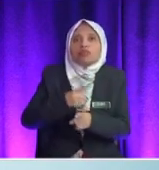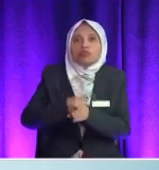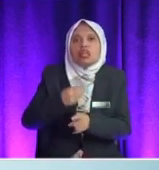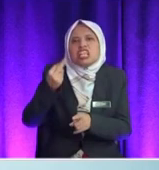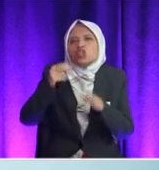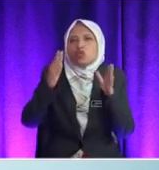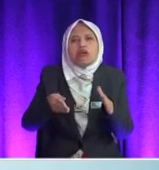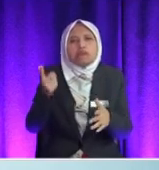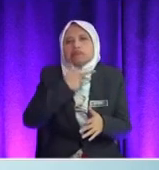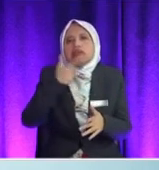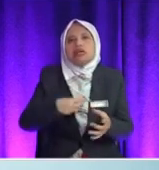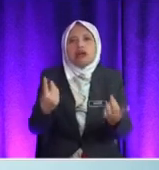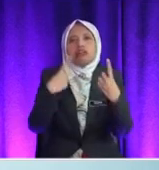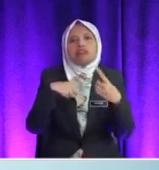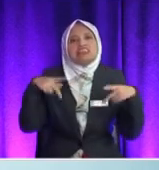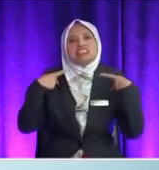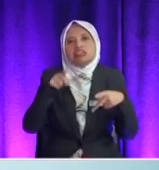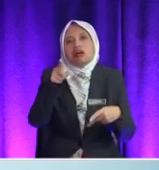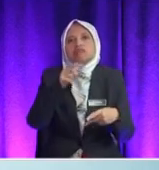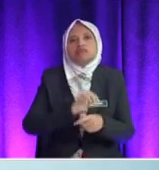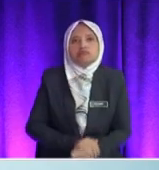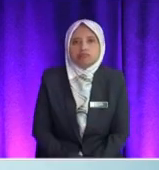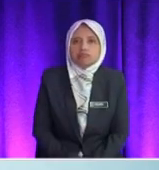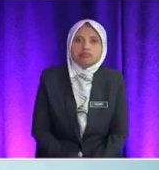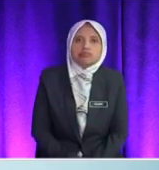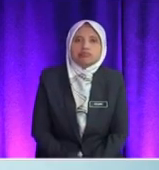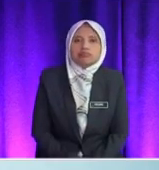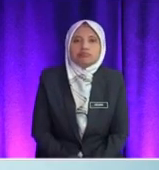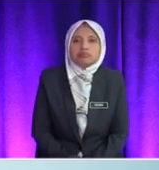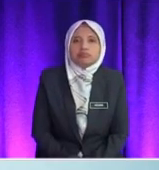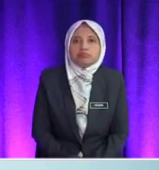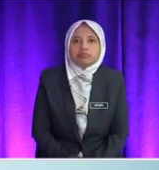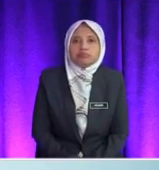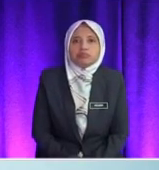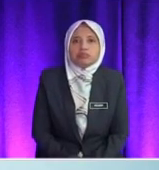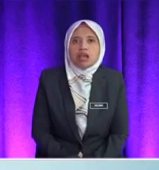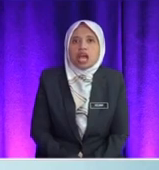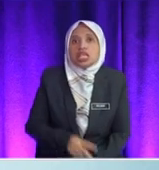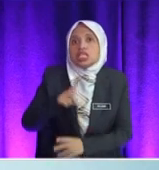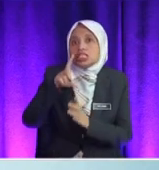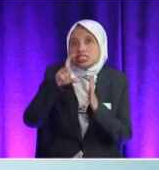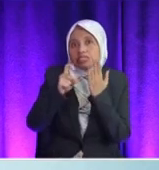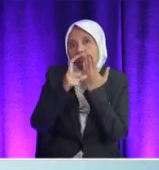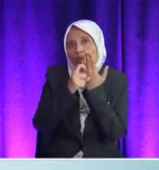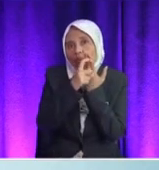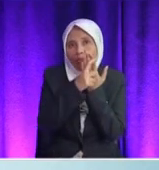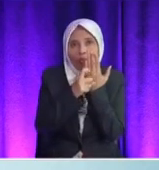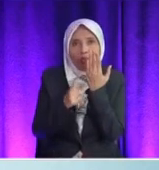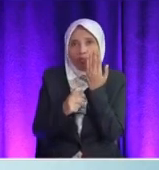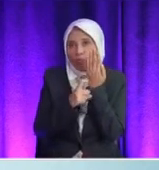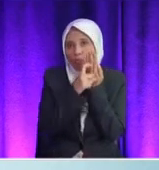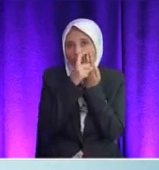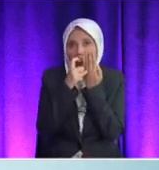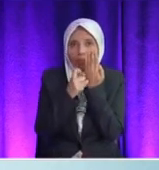baik ah yang seharusnya nampak Dahsyat Uh oke tuh ah kita sembuhkan balik menggunakan air